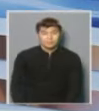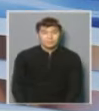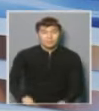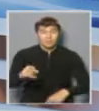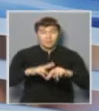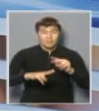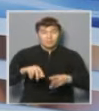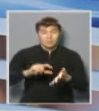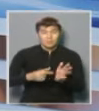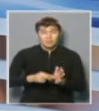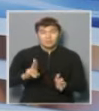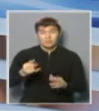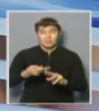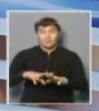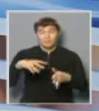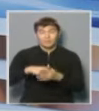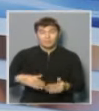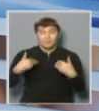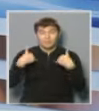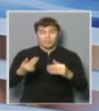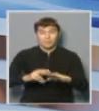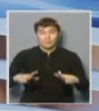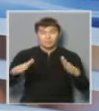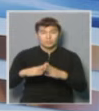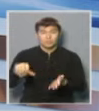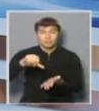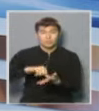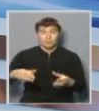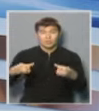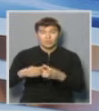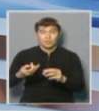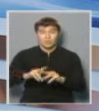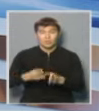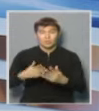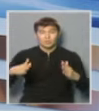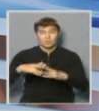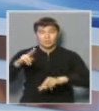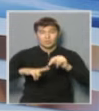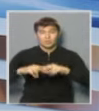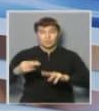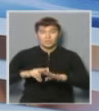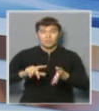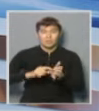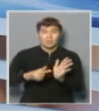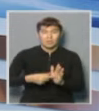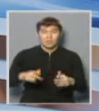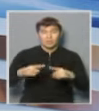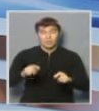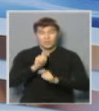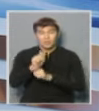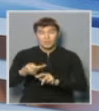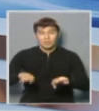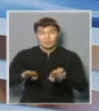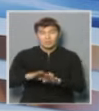Строительная компания K7 Group в городе поздравила новоселов. Представители компании в торжественной обстановке вручили жителям ключи от квартиры в жилом